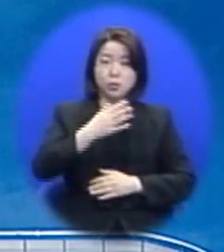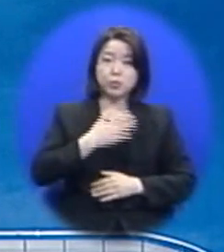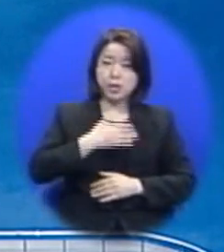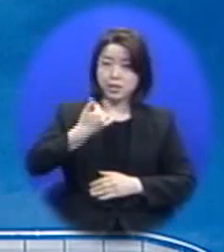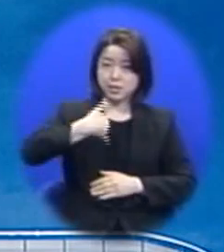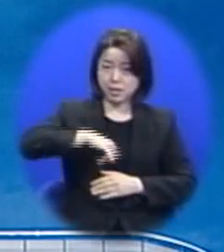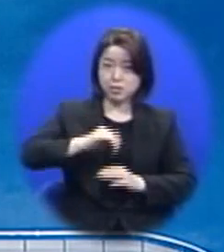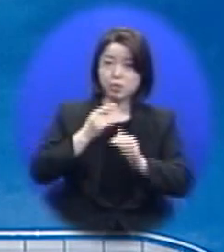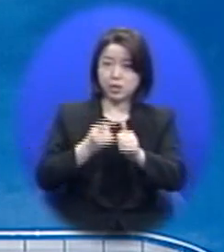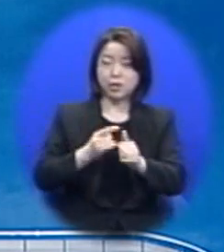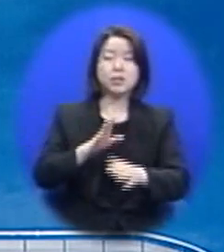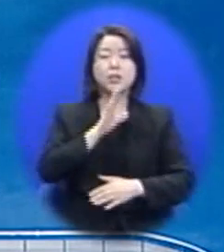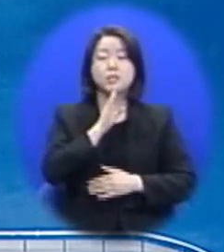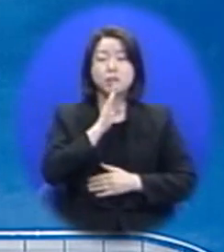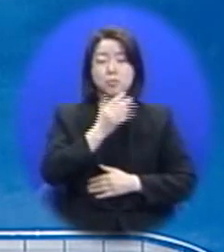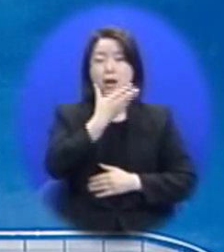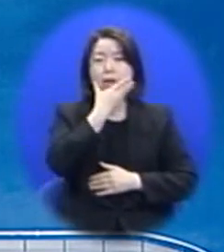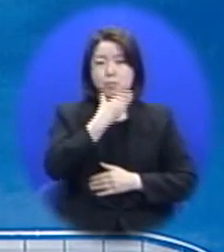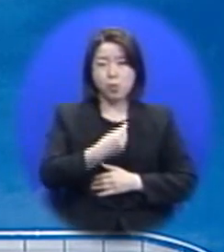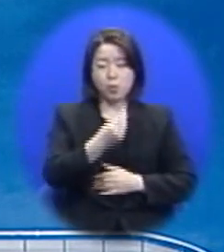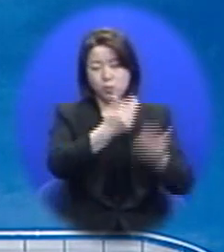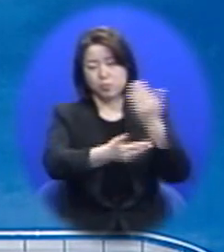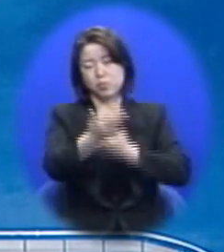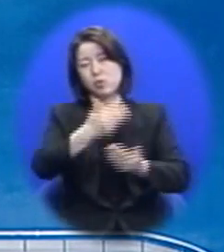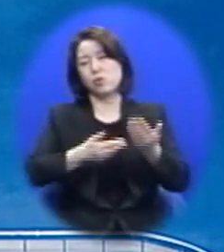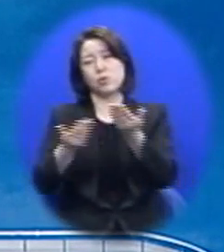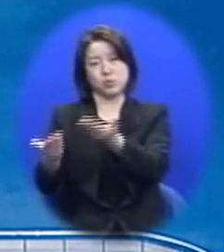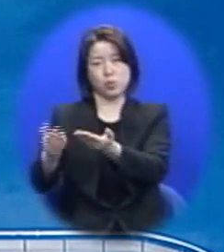정말 복을 물려줘야죠.